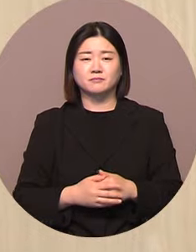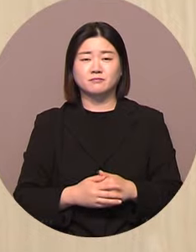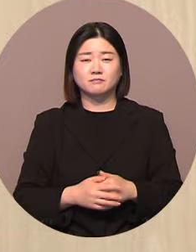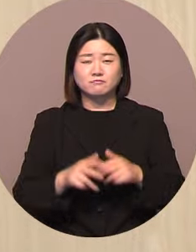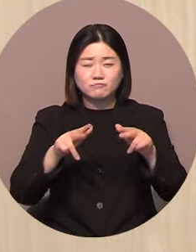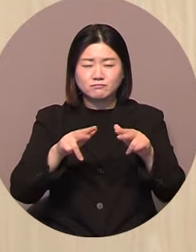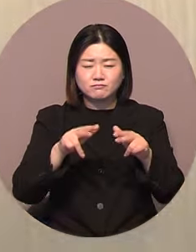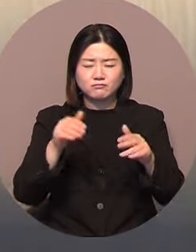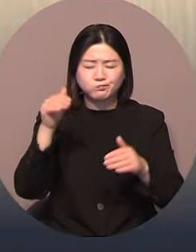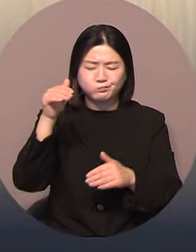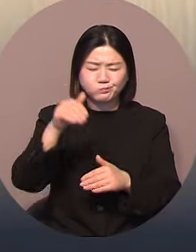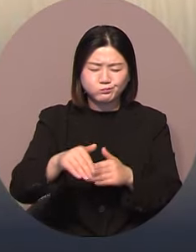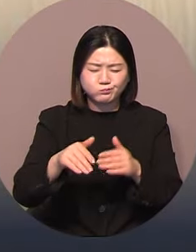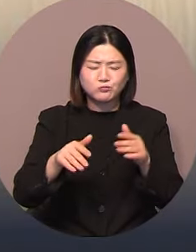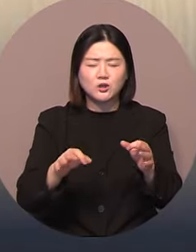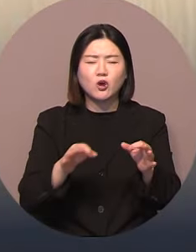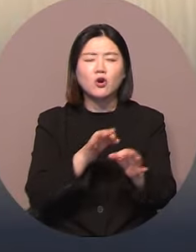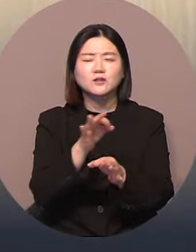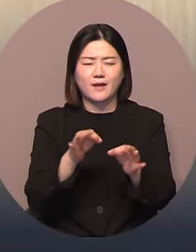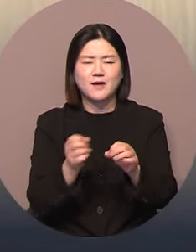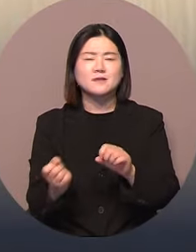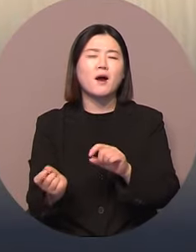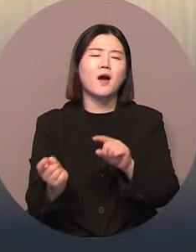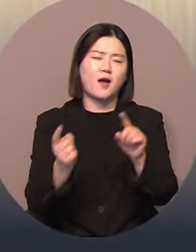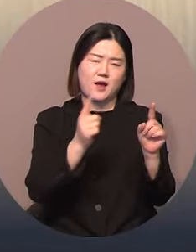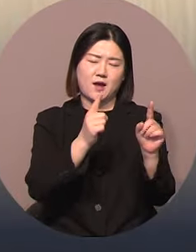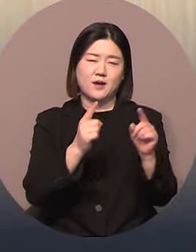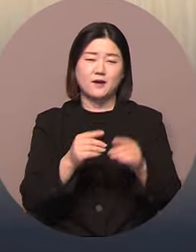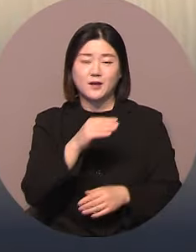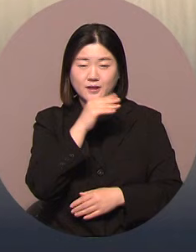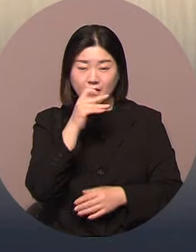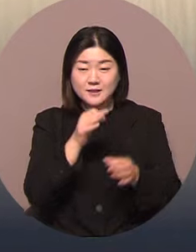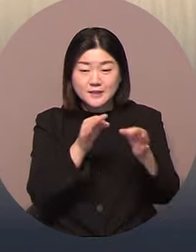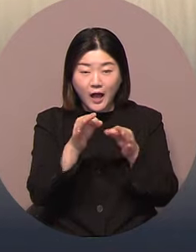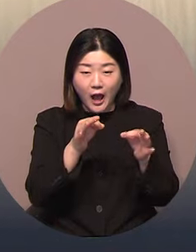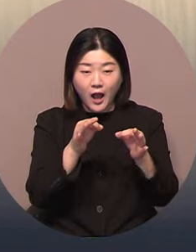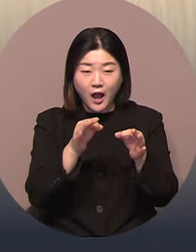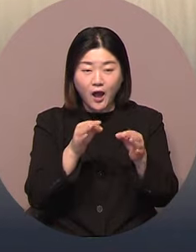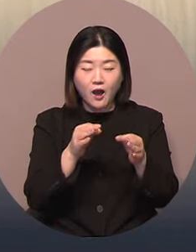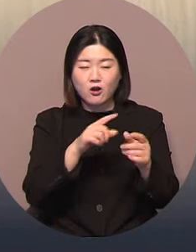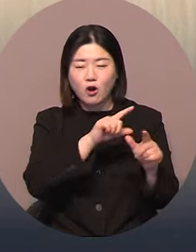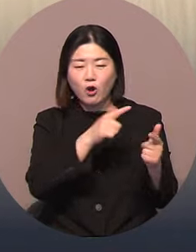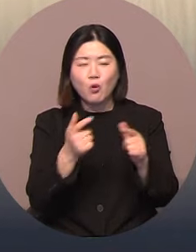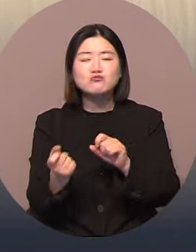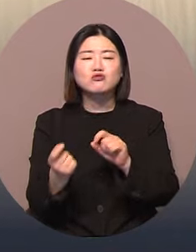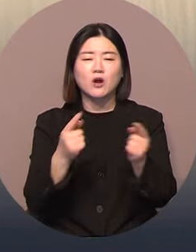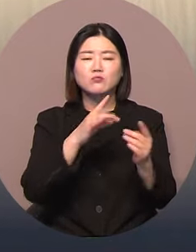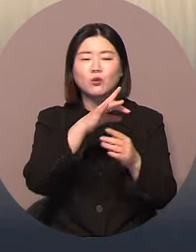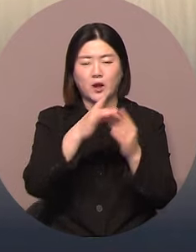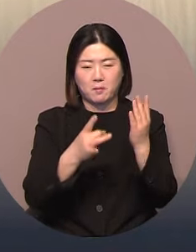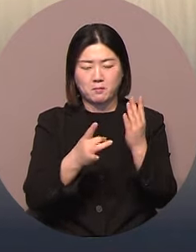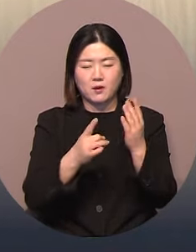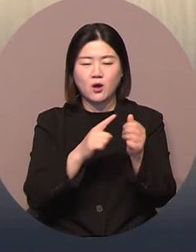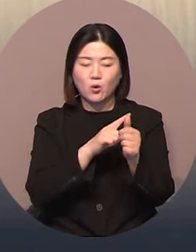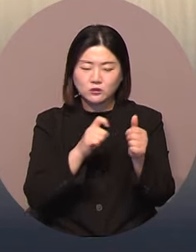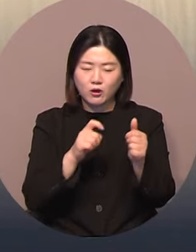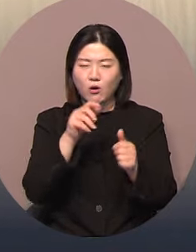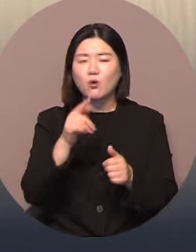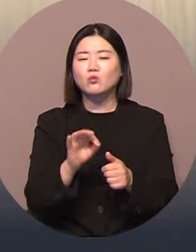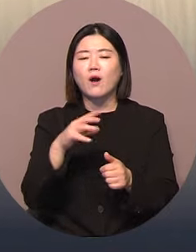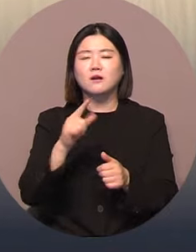지금 쇠퇴하고 있는 지역 경제를 살려야 됩니다 예산 시장에서 보여진 여러 가지 부활 프로젝트를